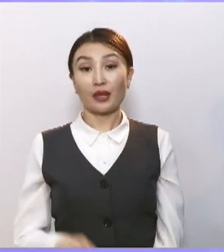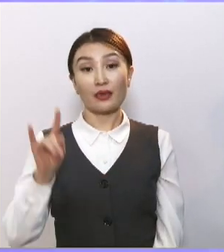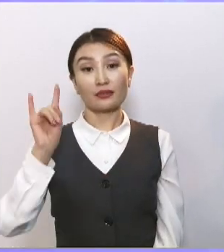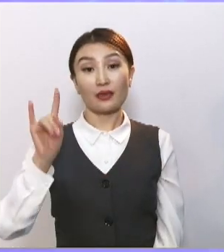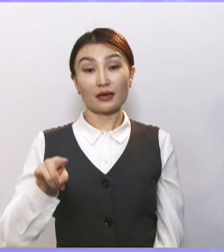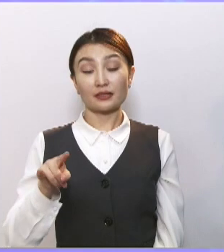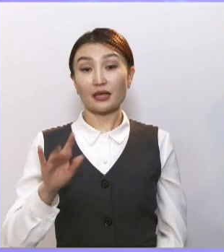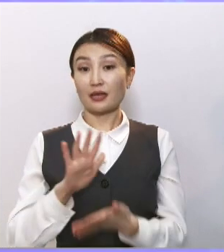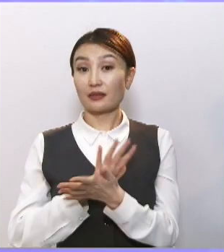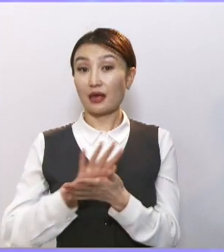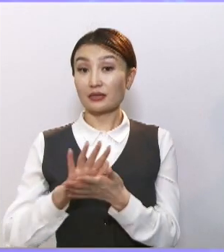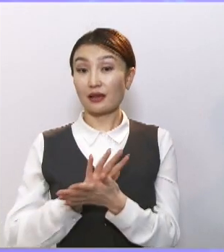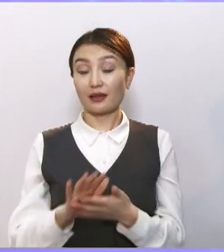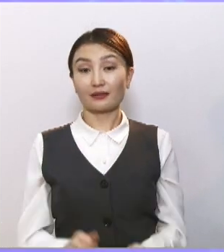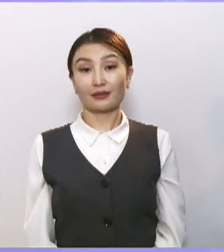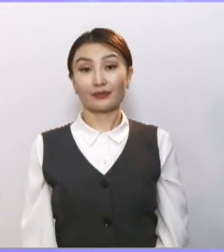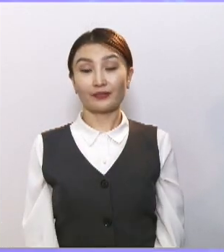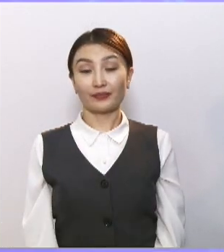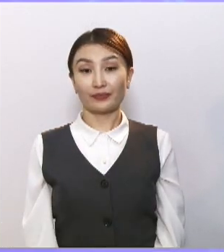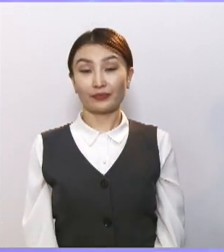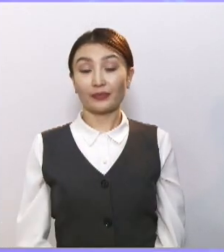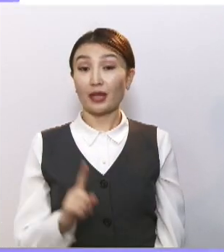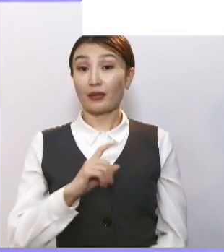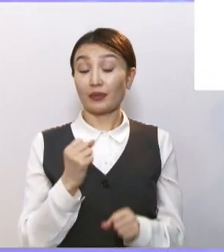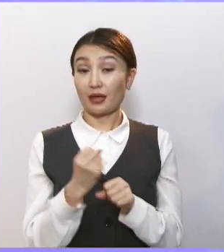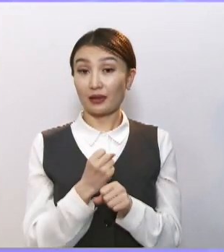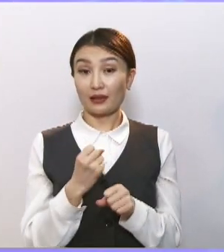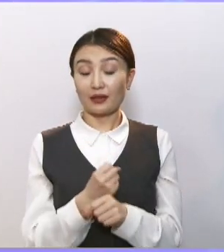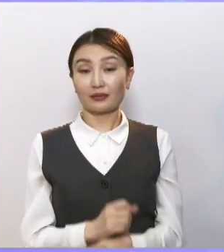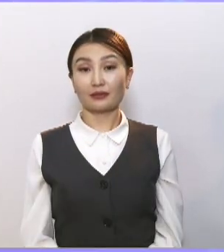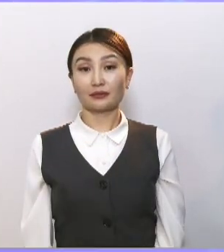Терезени тазалайт. Эмне кылат?